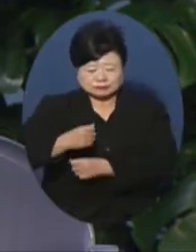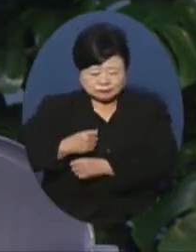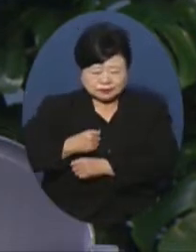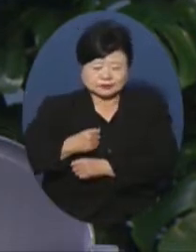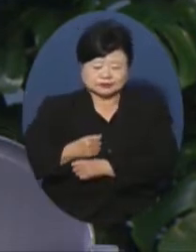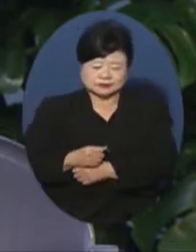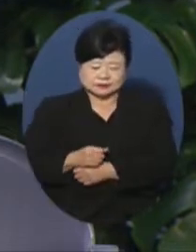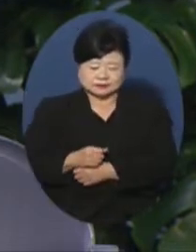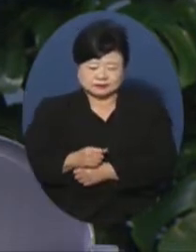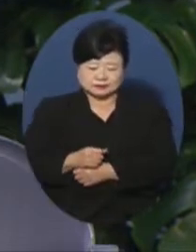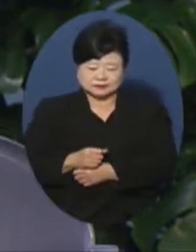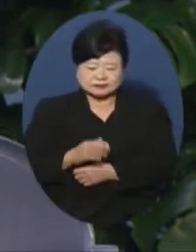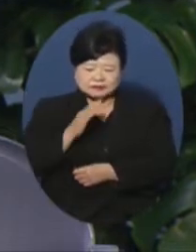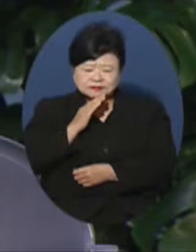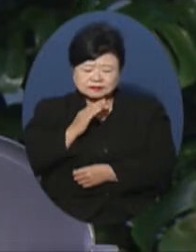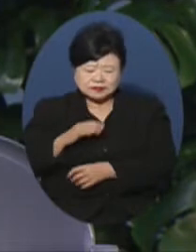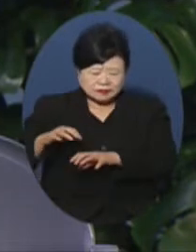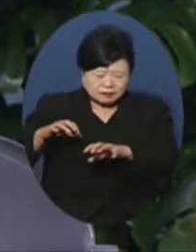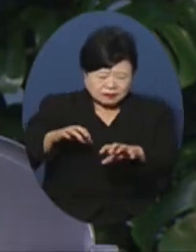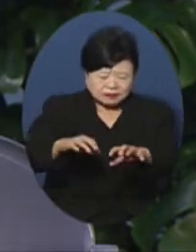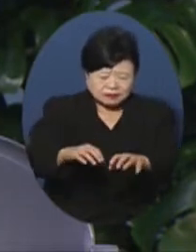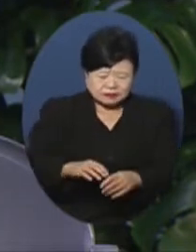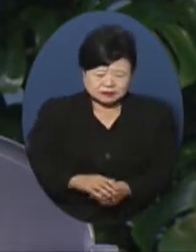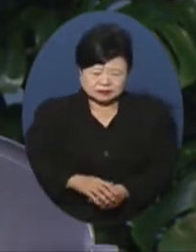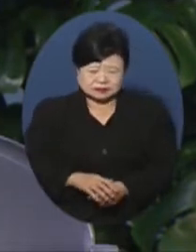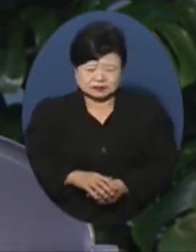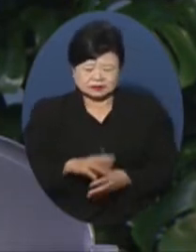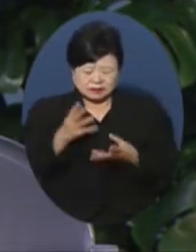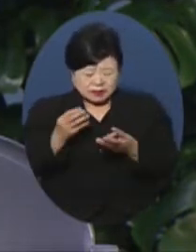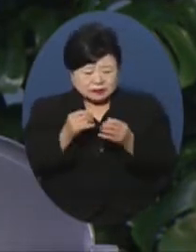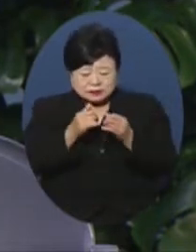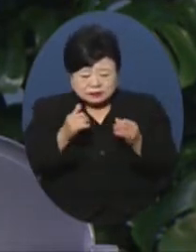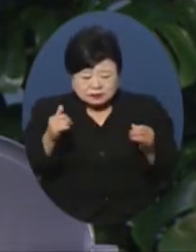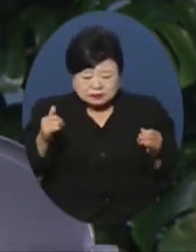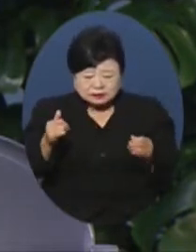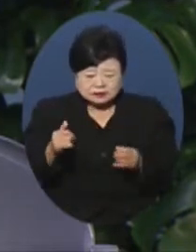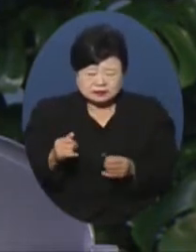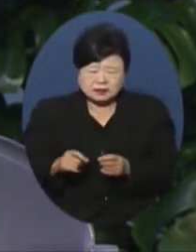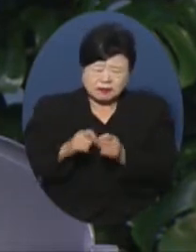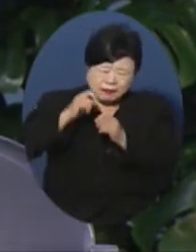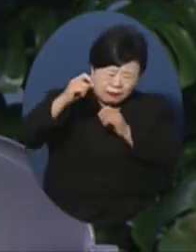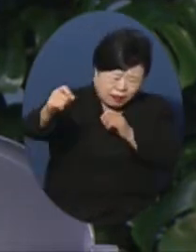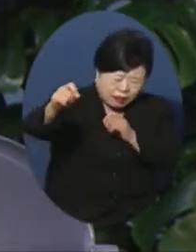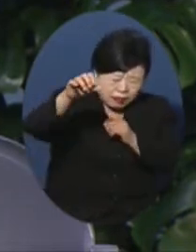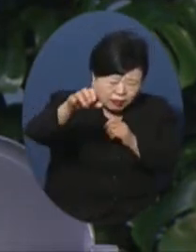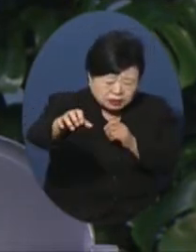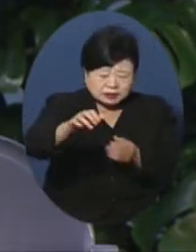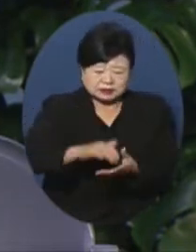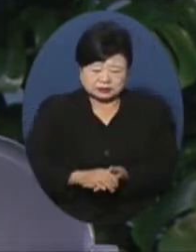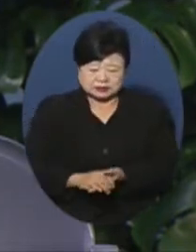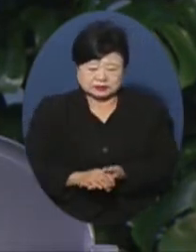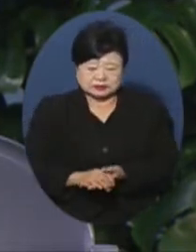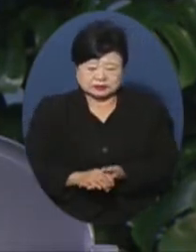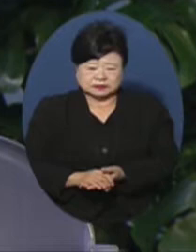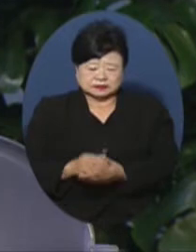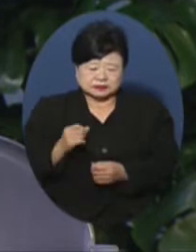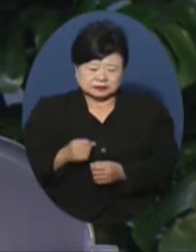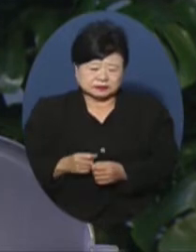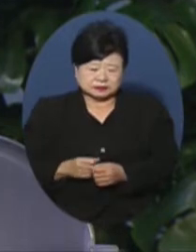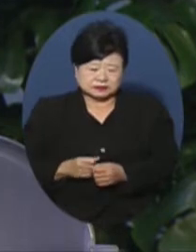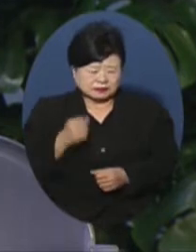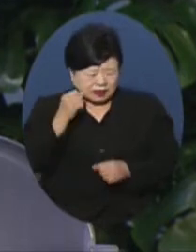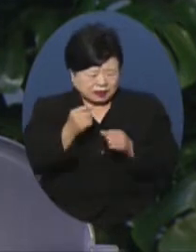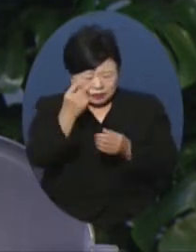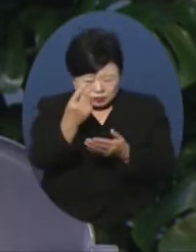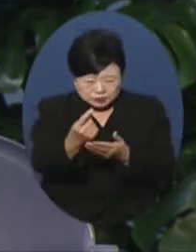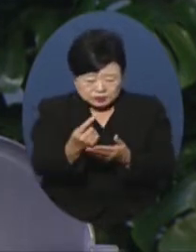군인들이 호흡낙하 훈련을 할 때 몇백 미터 상공에서 낙하산을 가지고